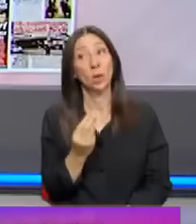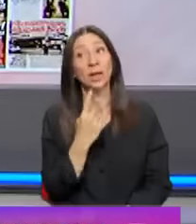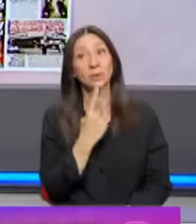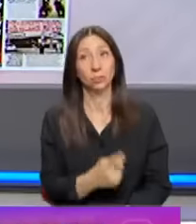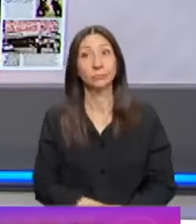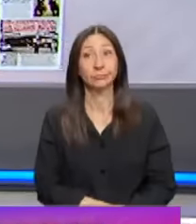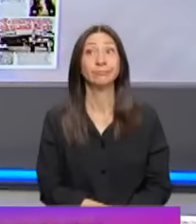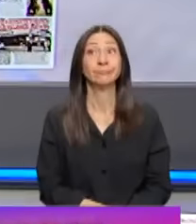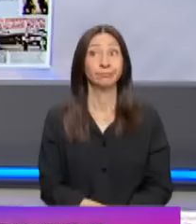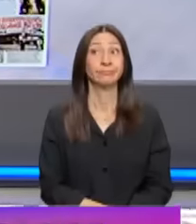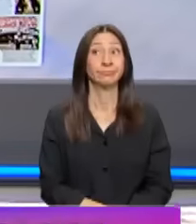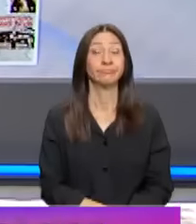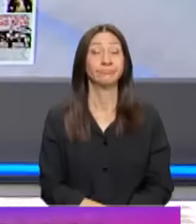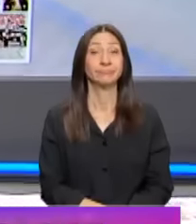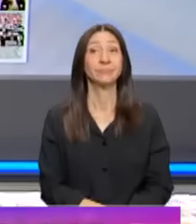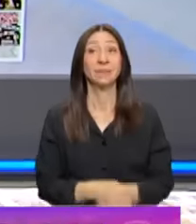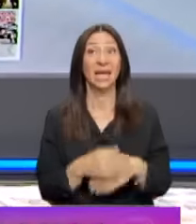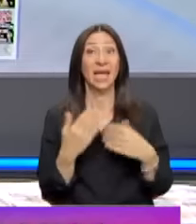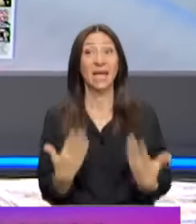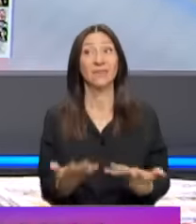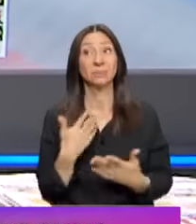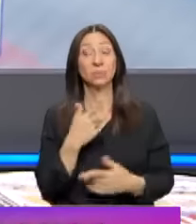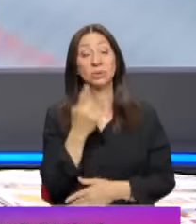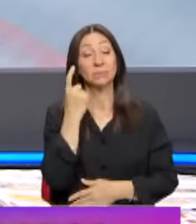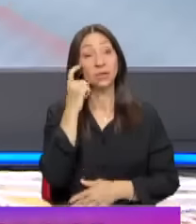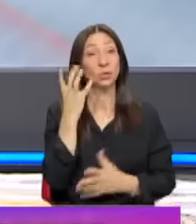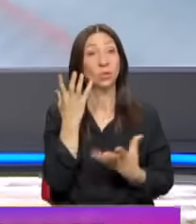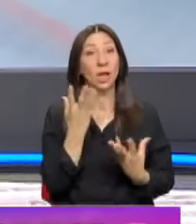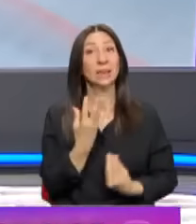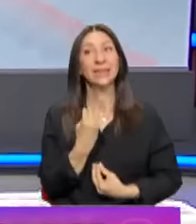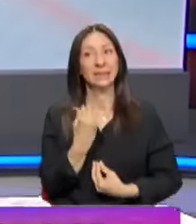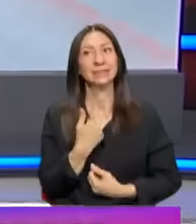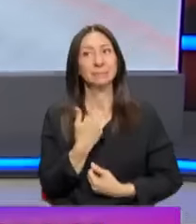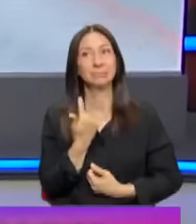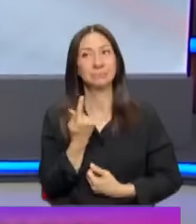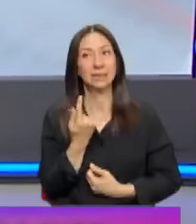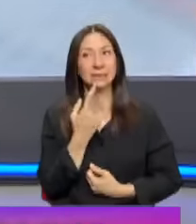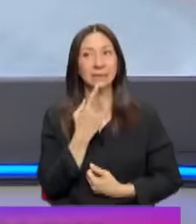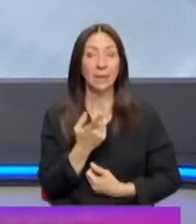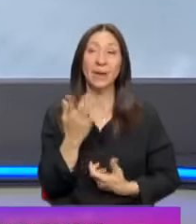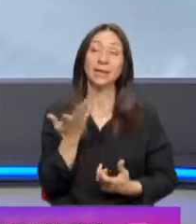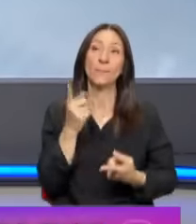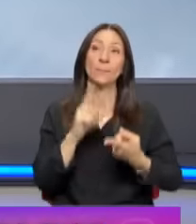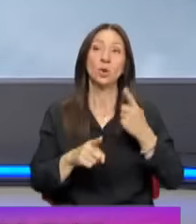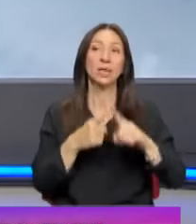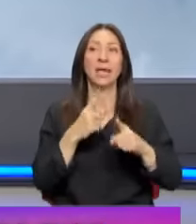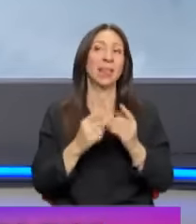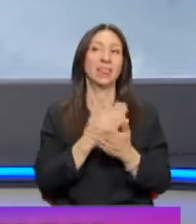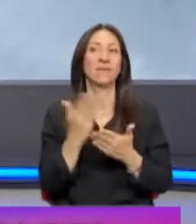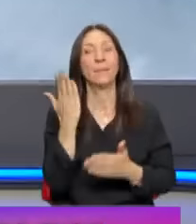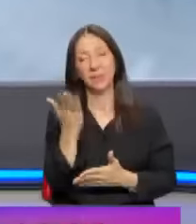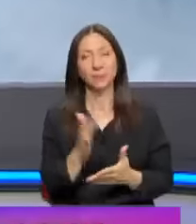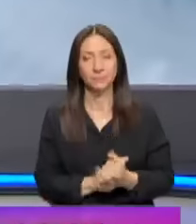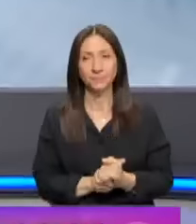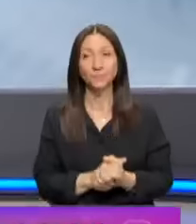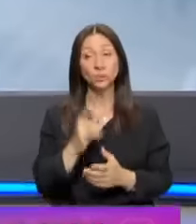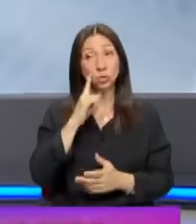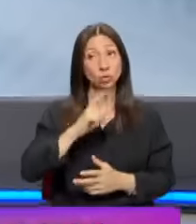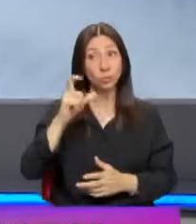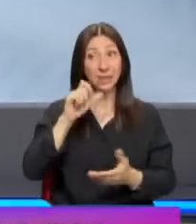diyor. Evet, biz o mantığın nasıl bir mantık olduğunu anladık zaten biraz diyelim. Hadi siyasetle devam edelim.